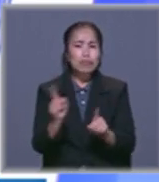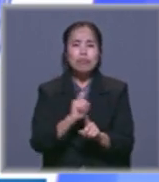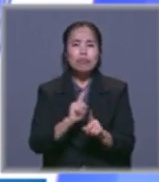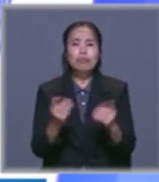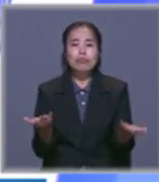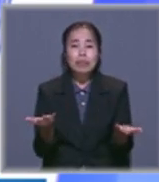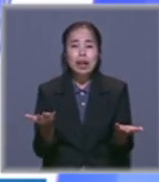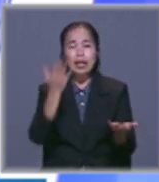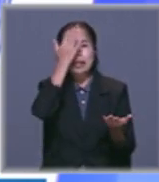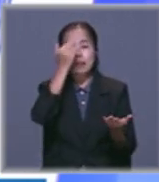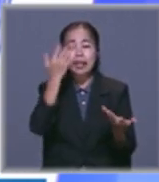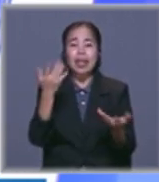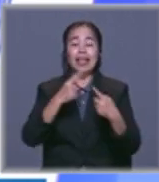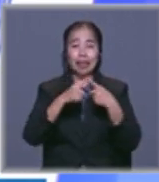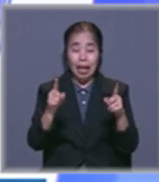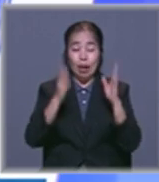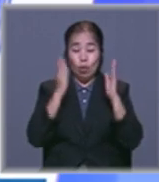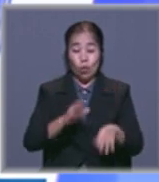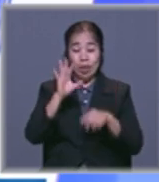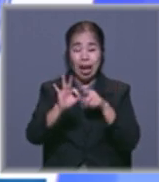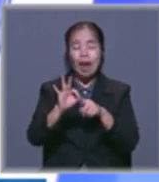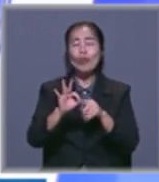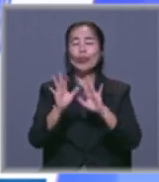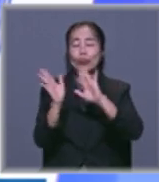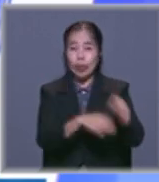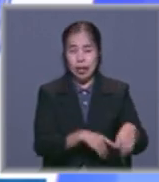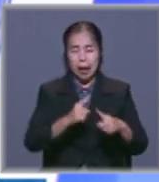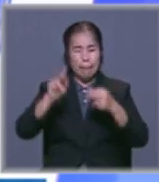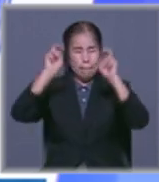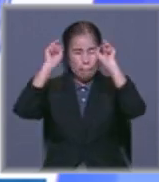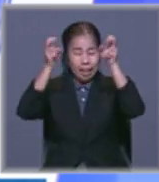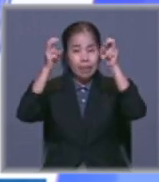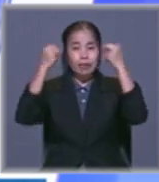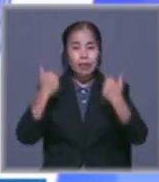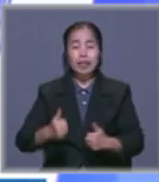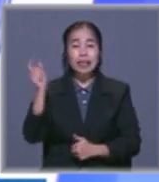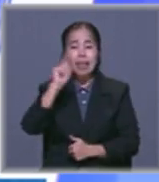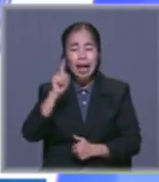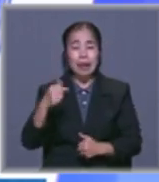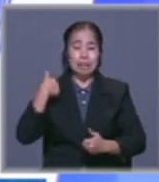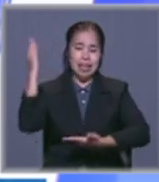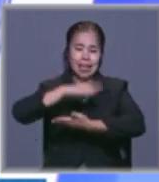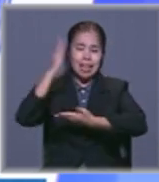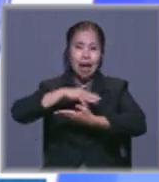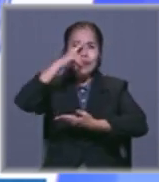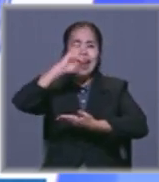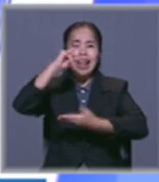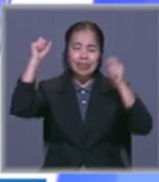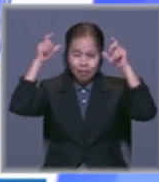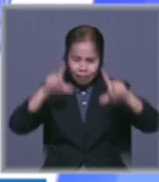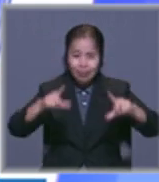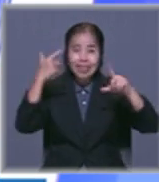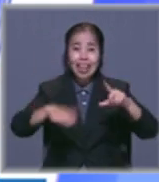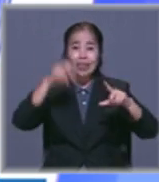ไรจึงไม่โดนนะครับแต่ว่าเรื่อง9คนไม่โดนยังเบานะครับแต่ว่าเรื่องที่เป็นประเด็นหนักที่สุดคล้ายๆกับพาดหัวไทยรัฐเมื่อกี้ที่เอาให้ท่านผู้ชมดูก็คือว่